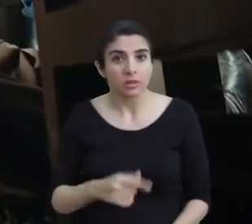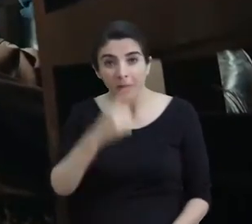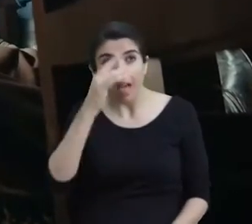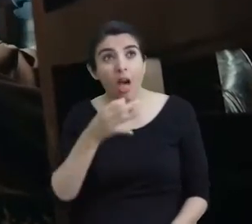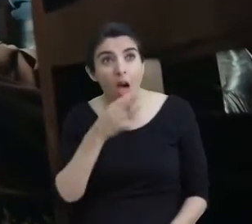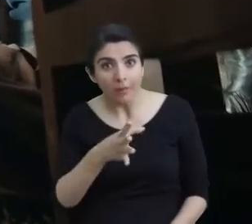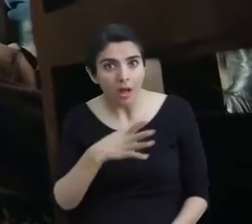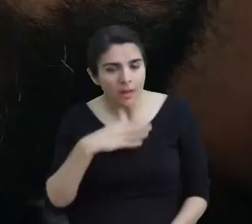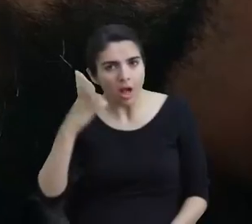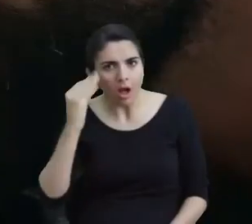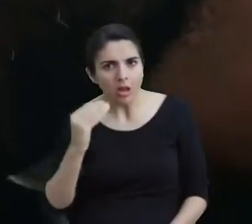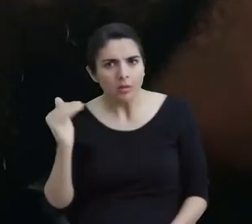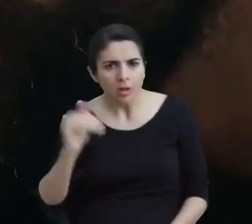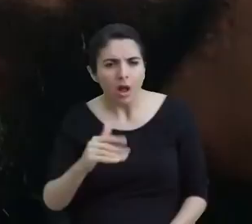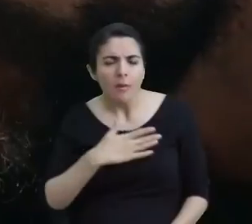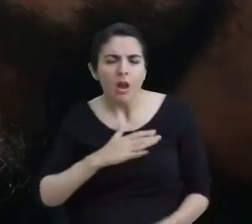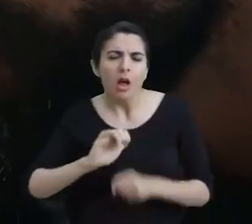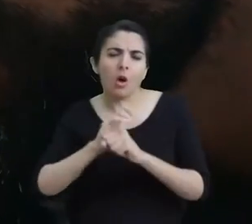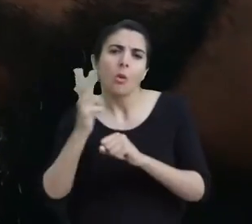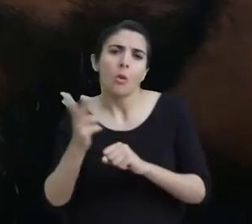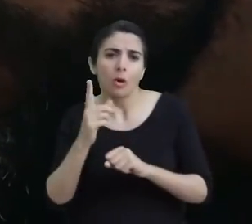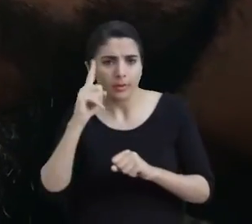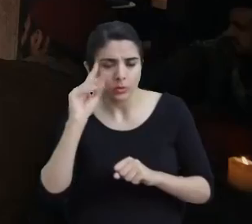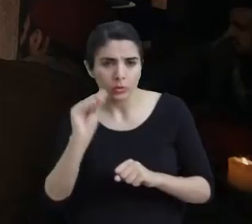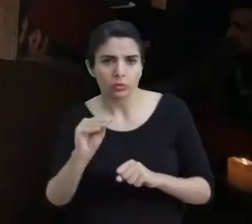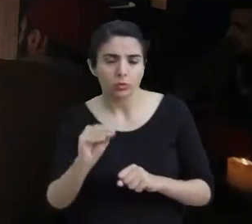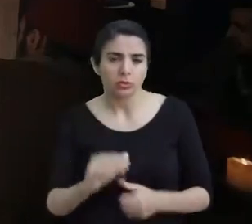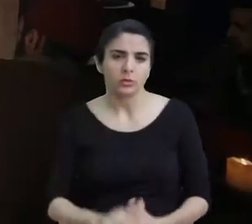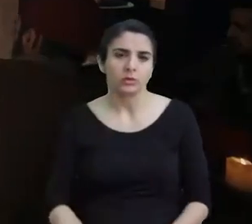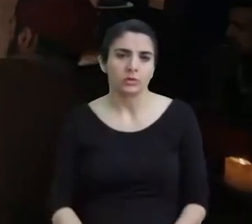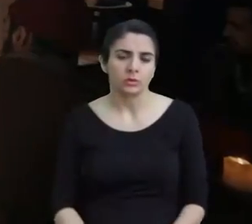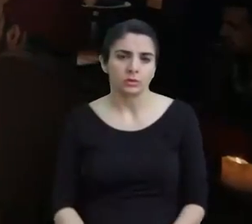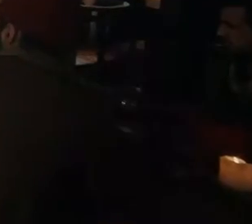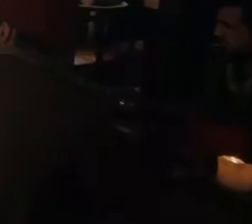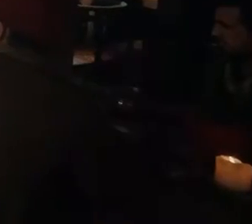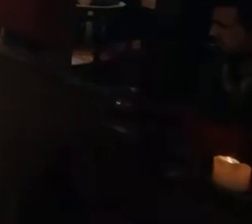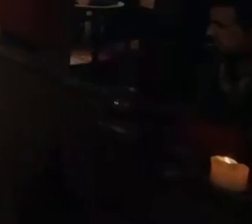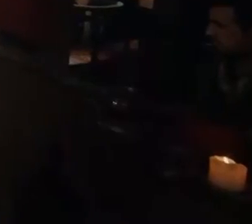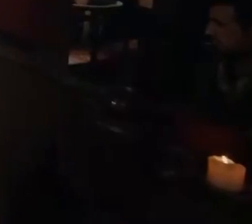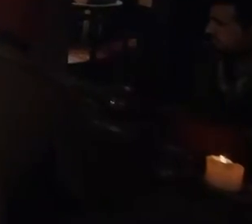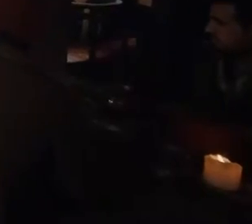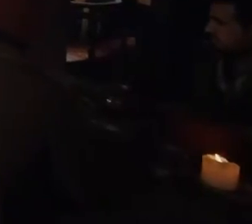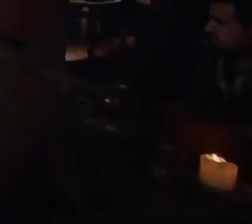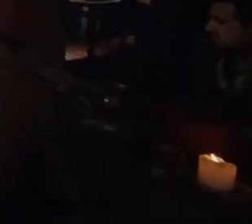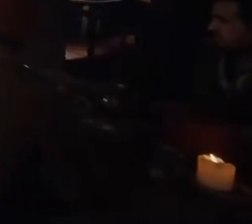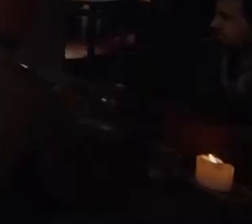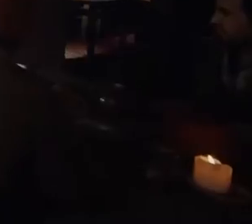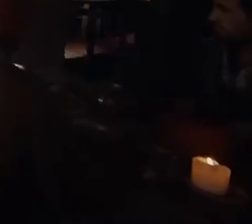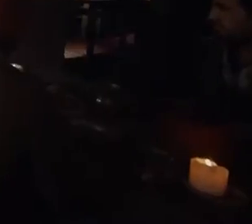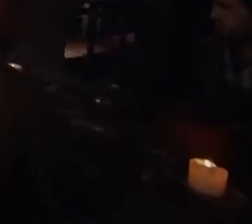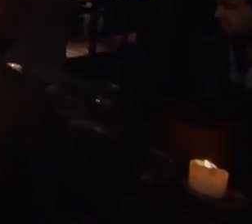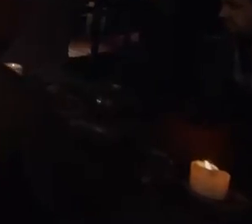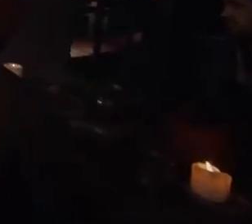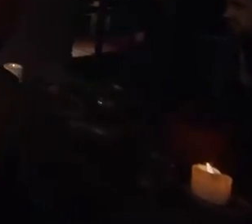Haber uçurduğunu anlarsam bu sefer Orkun Usta gelirim. Adamın başında yere çömelmişti. Bırakıp kalktı.